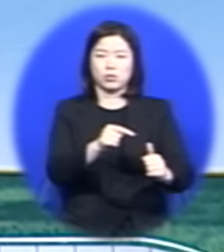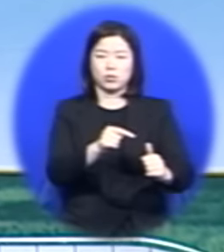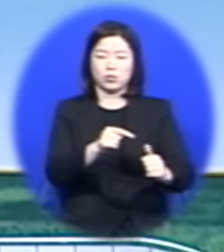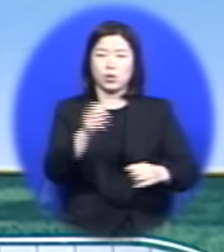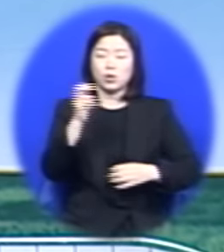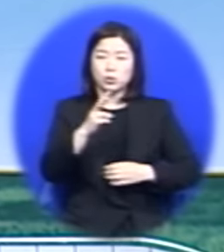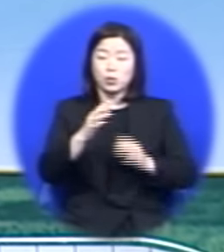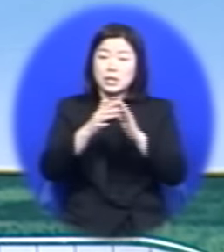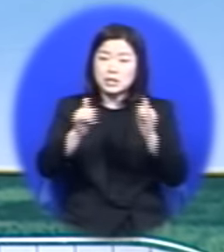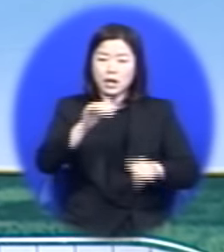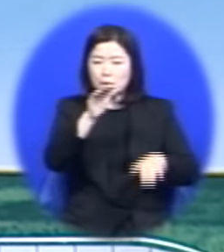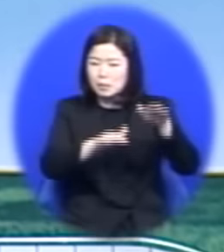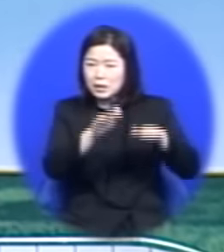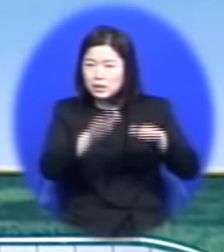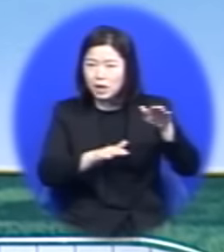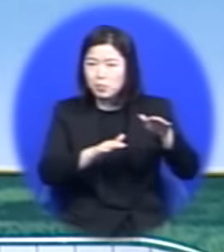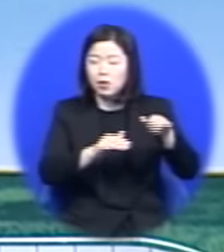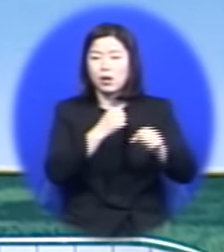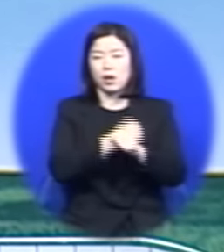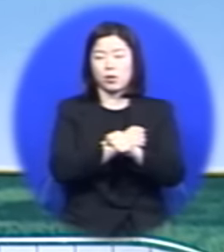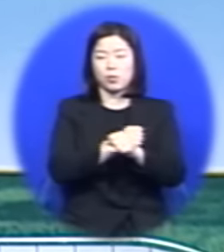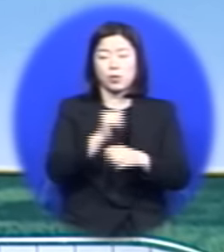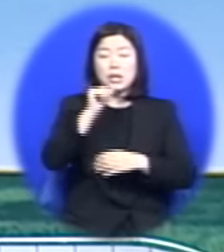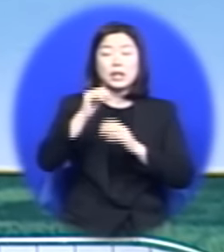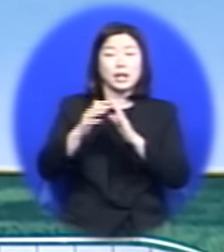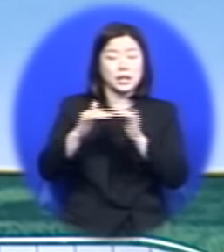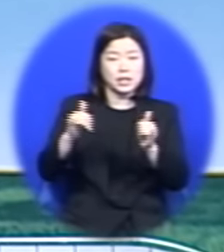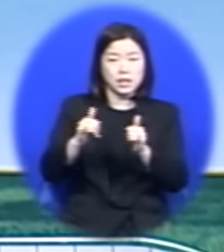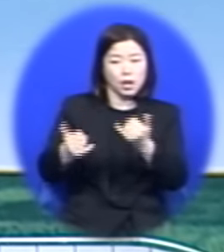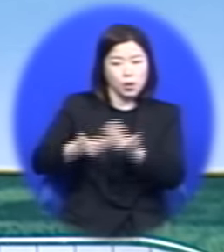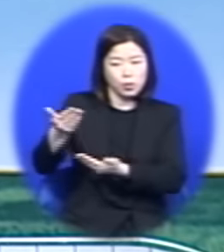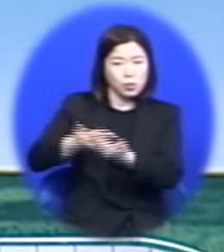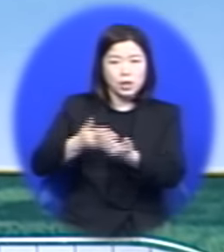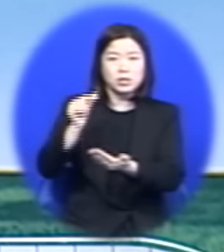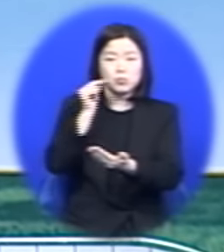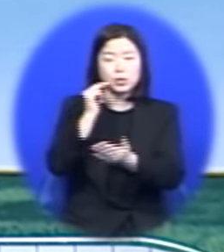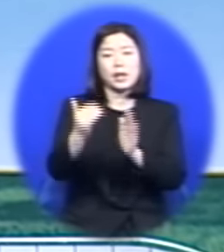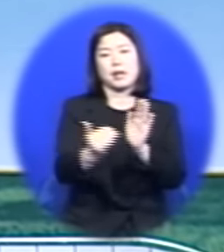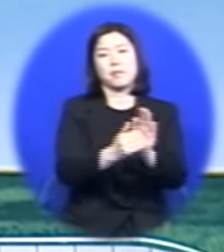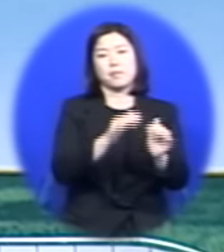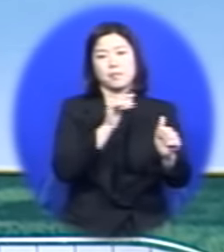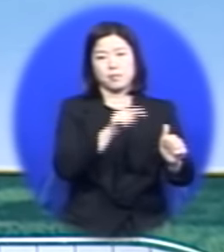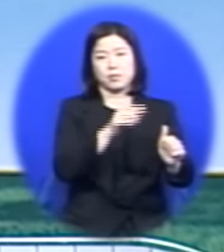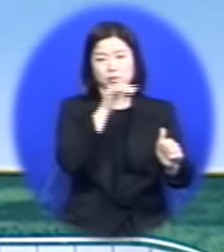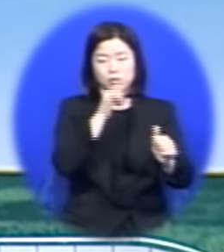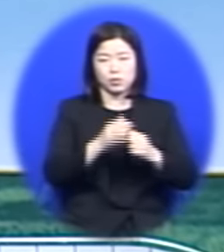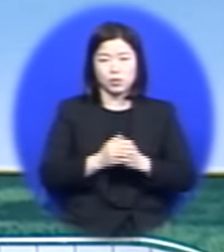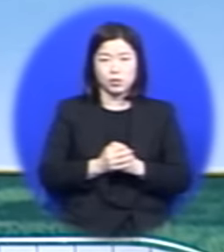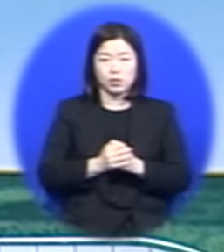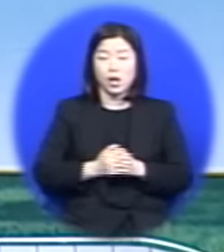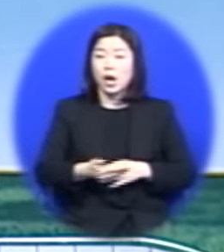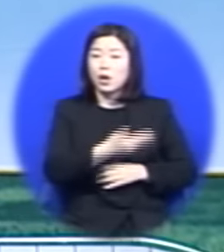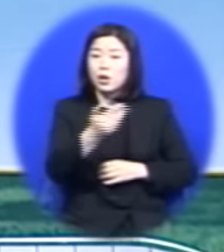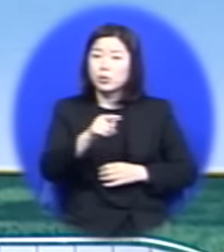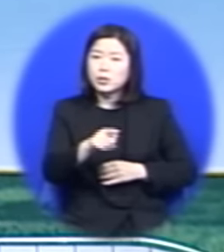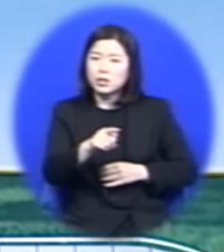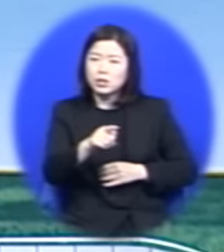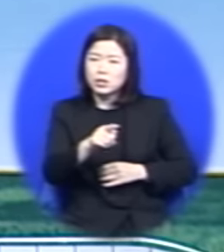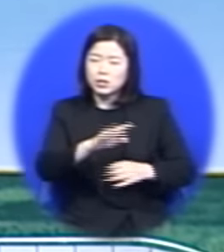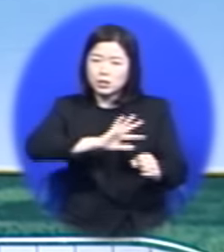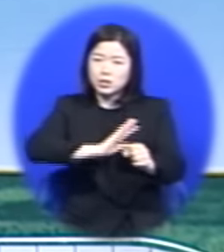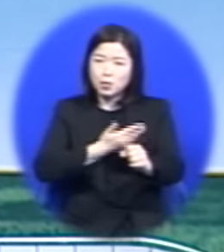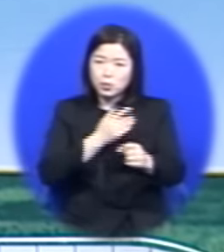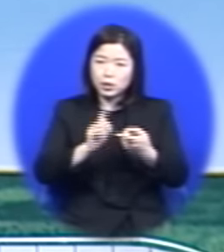사람을 차별하고 가난한 친구들하고는 절대로 교제하지 못하게 막았어요. 여러분 이 모순을